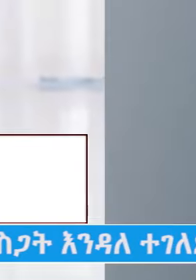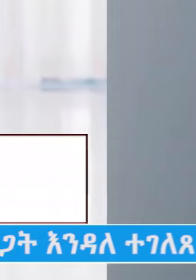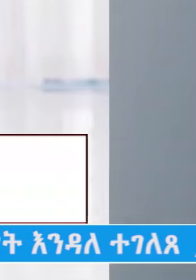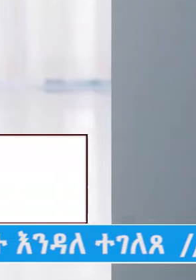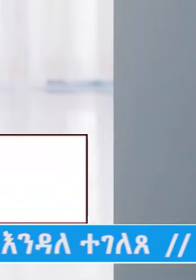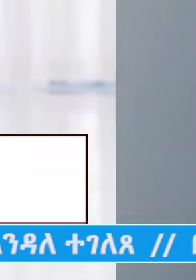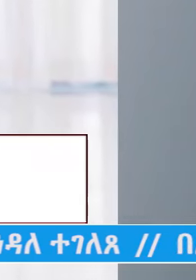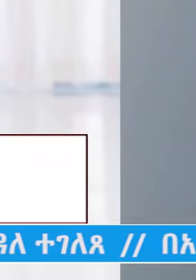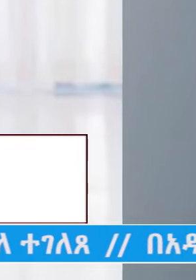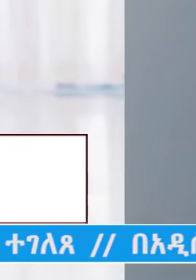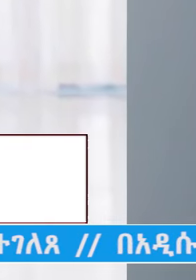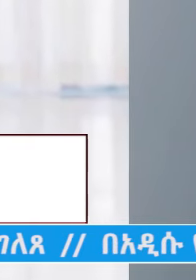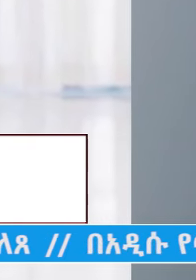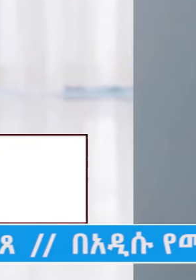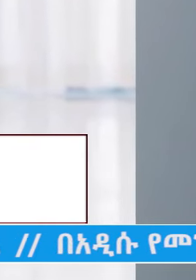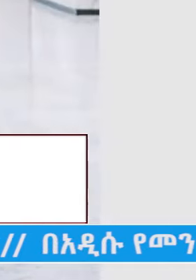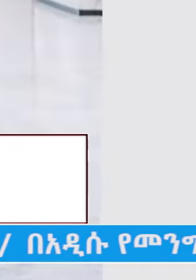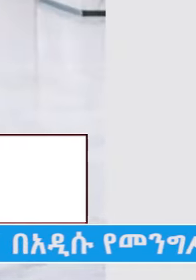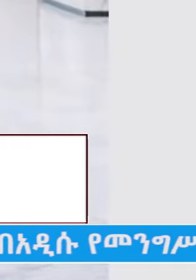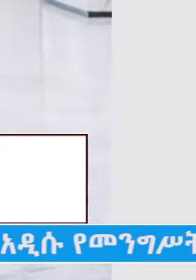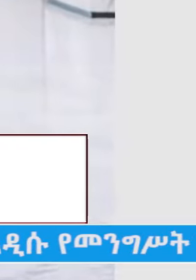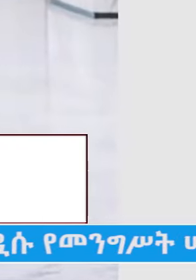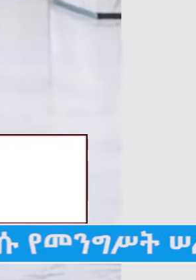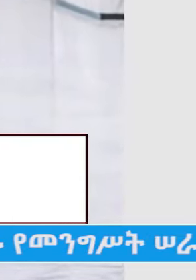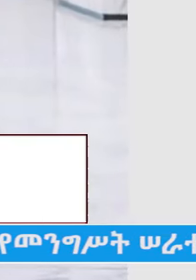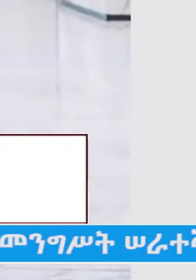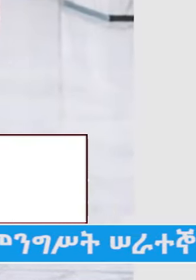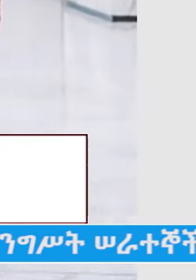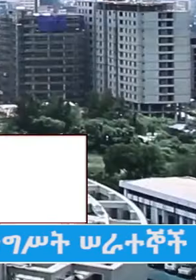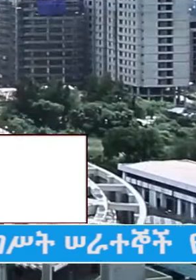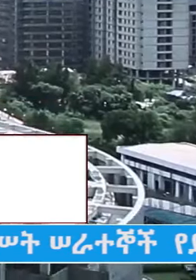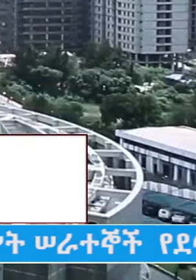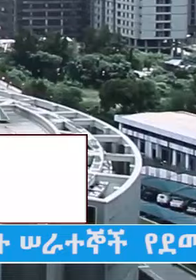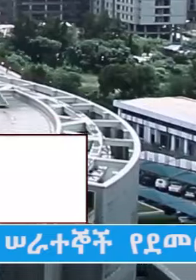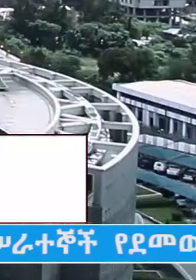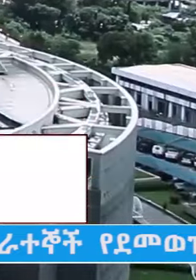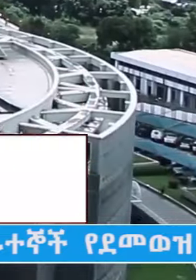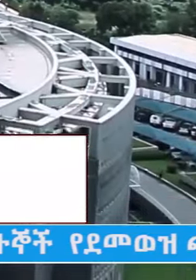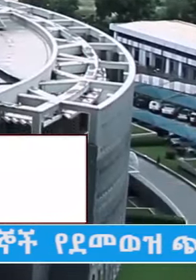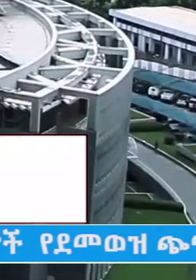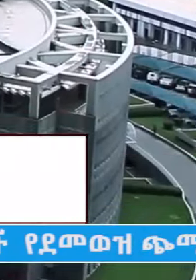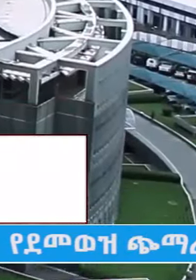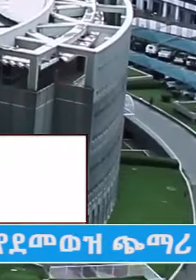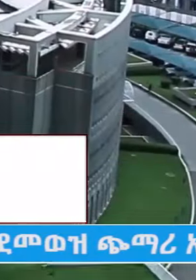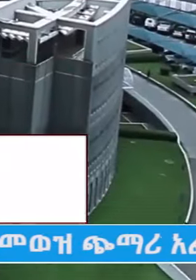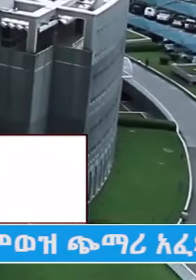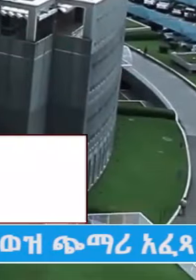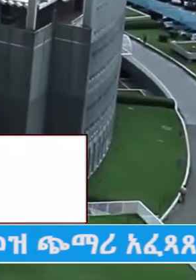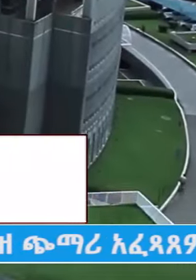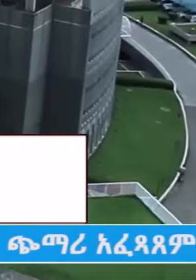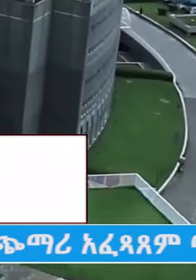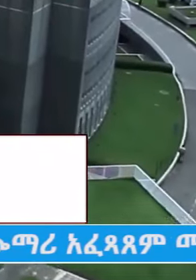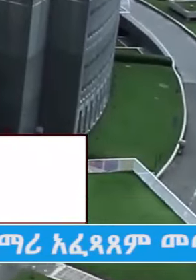ጸሐፊ አንቶኒዮ ጉቴሬዝ እና ጥሪ የተደረገላቸው እንግዶች እድሳት የተደረገለትን የአፍሪካ ኢኮኖሚ ኮሚሽን ህንፃ